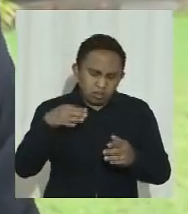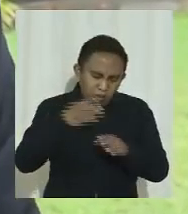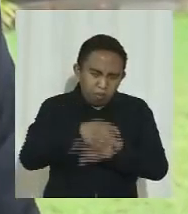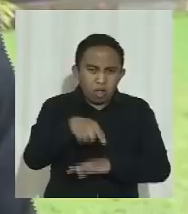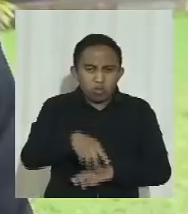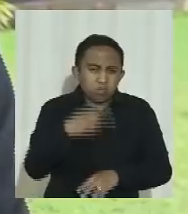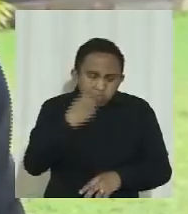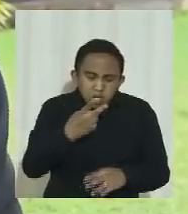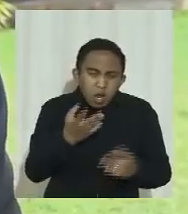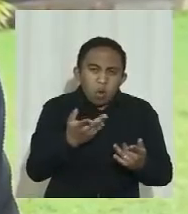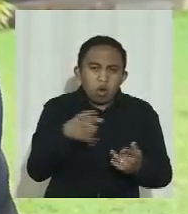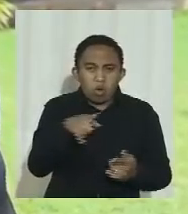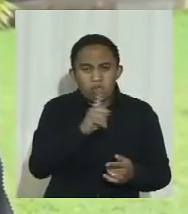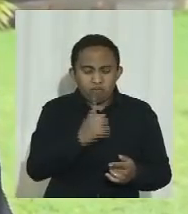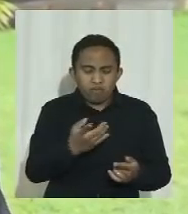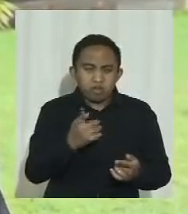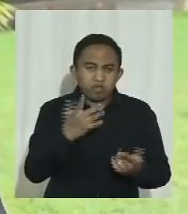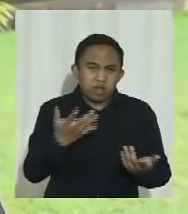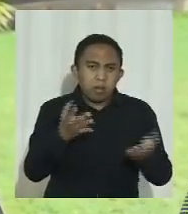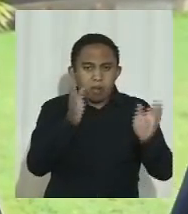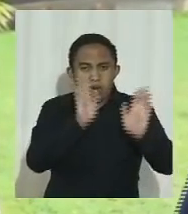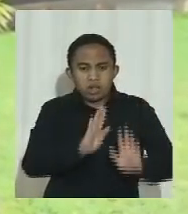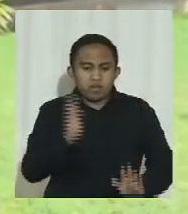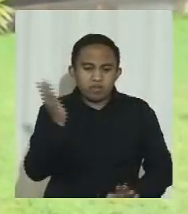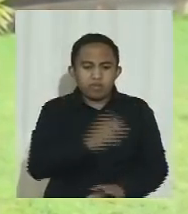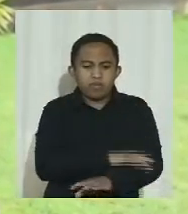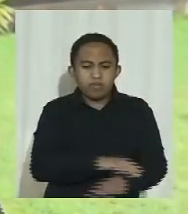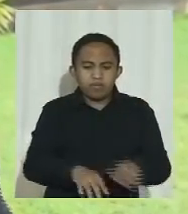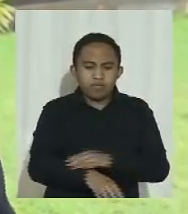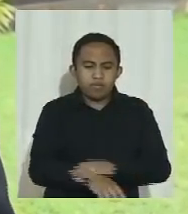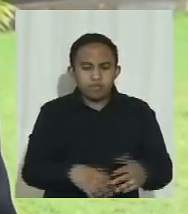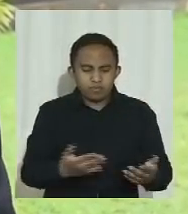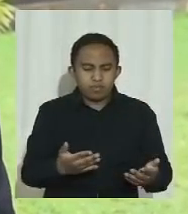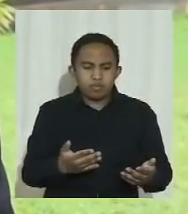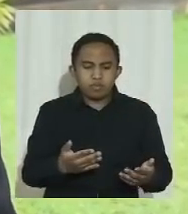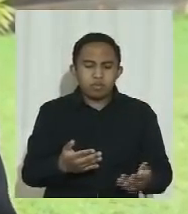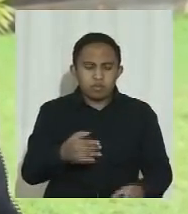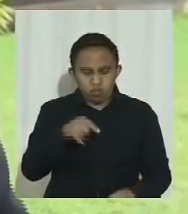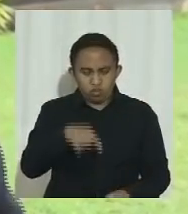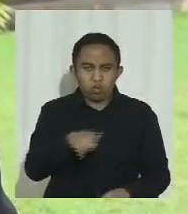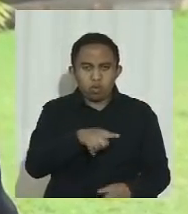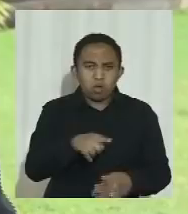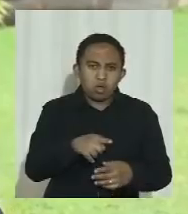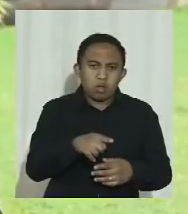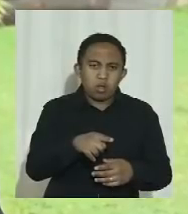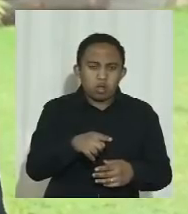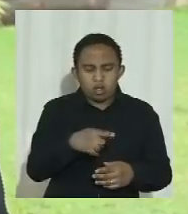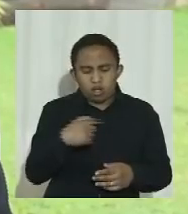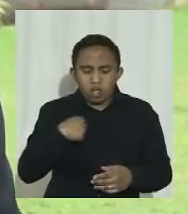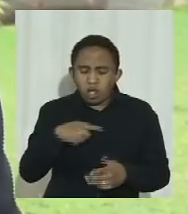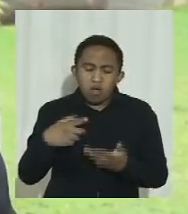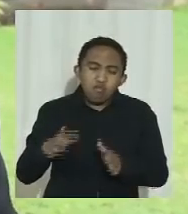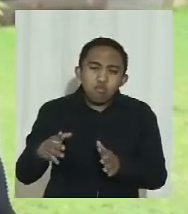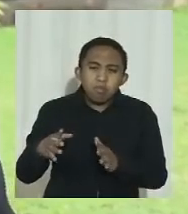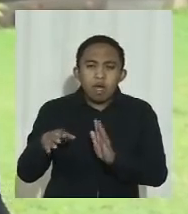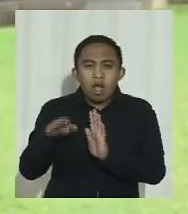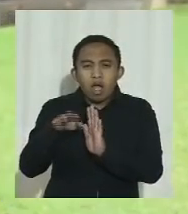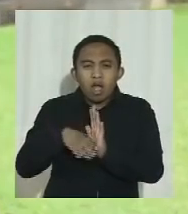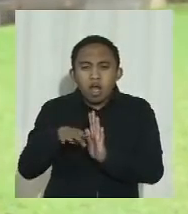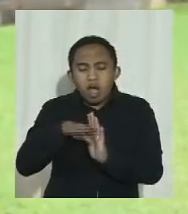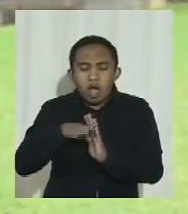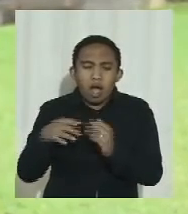mihitsy a ankehitriny zany dia azo lazaina hoe tafapetraka manaraka n'ilay fomba hitondrantsika ny ady zany a ny zavatra